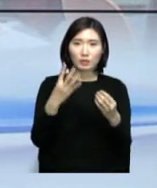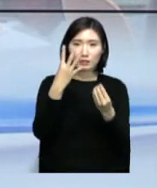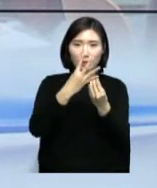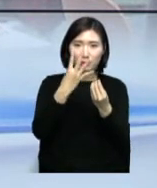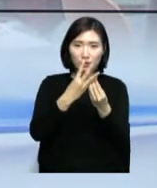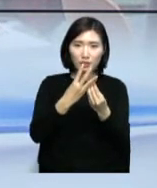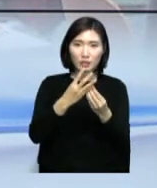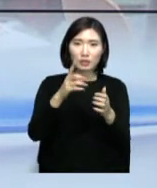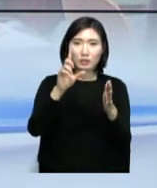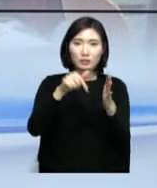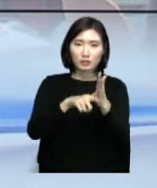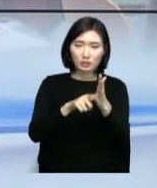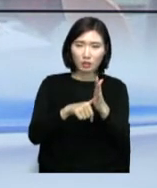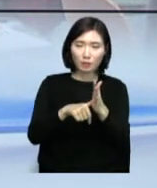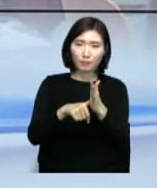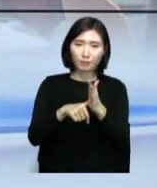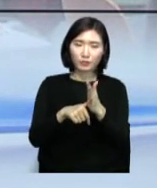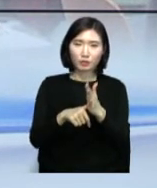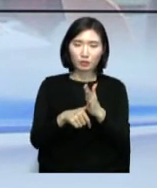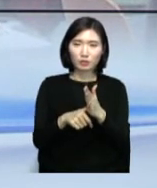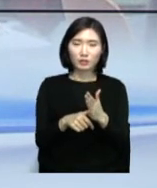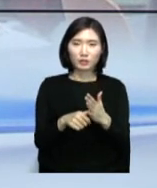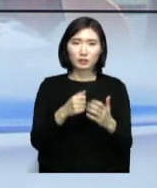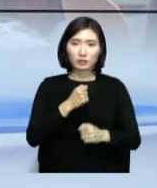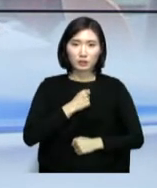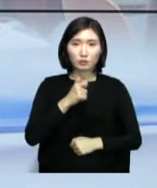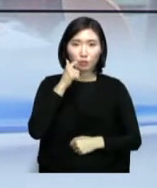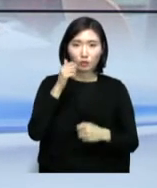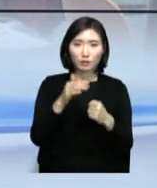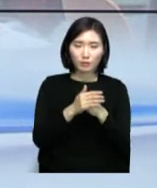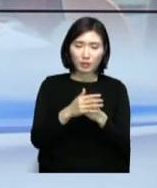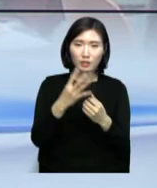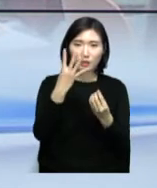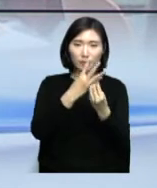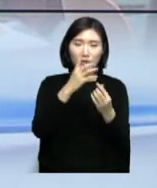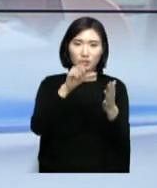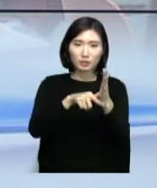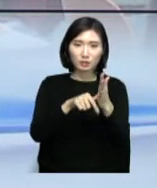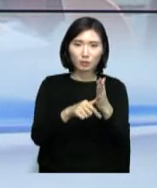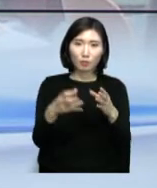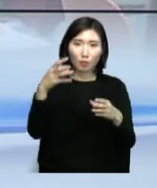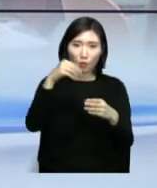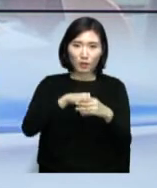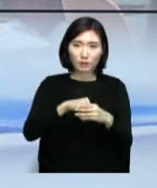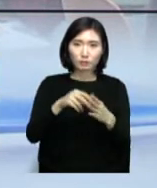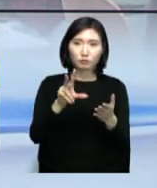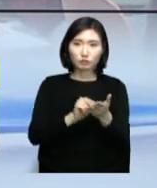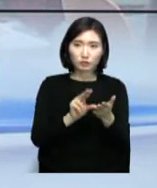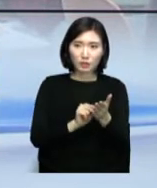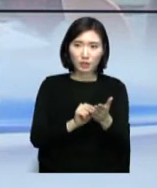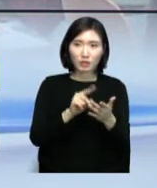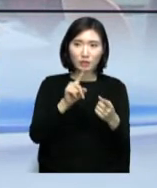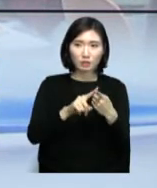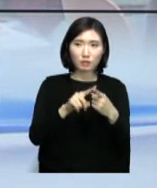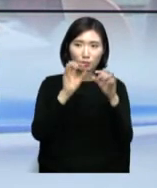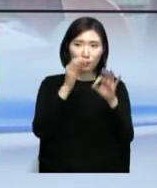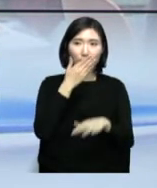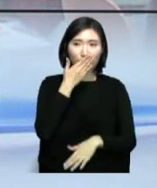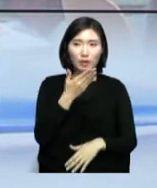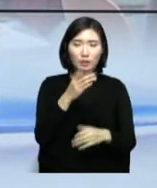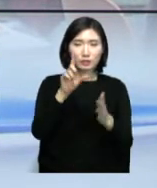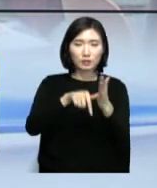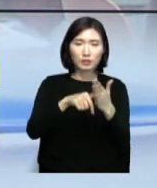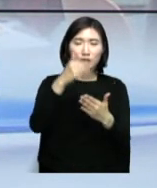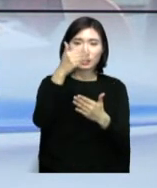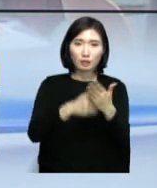시험과목 미준수 건 이었는데요 자 교 시에는 해당 선택과목 시간에만 그 문제지를 볼 수 있습니다 시간이